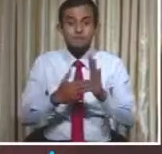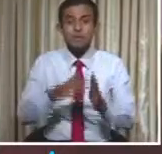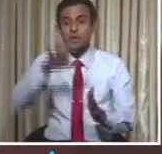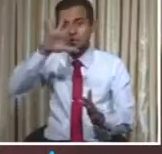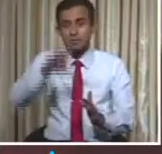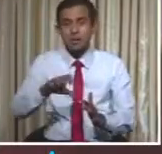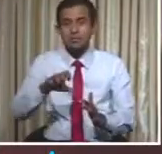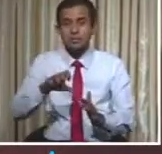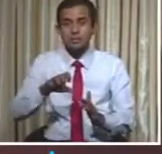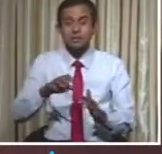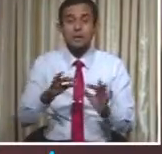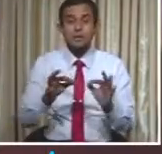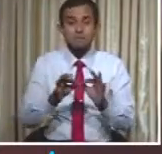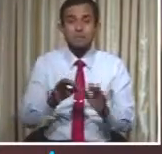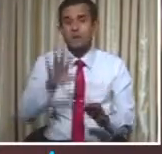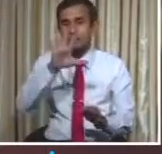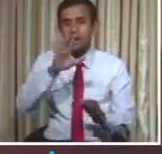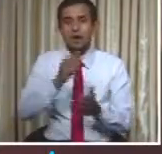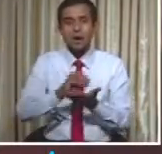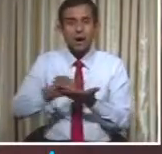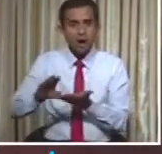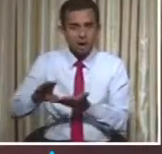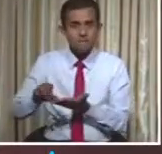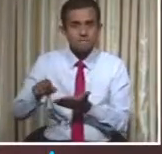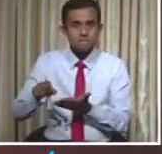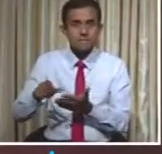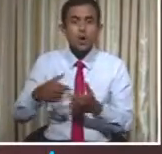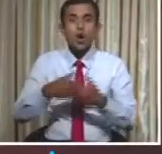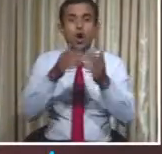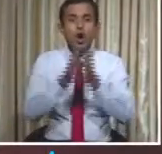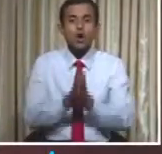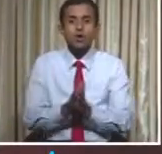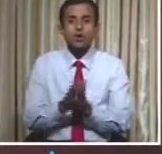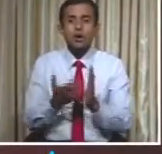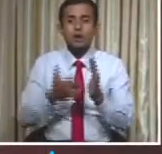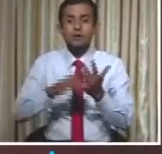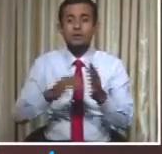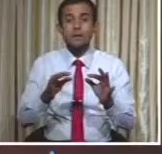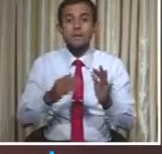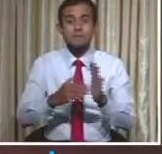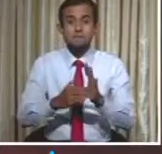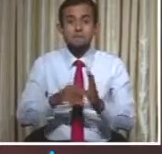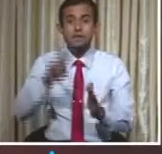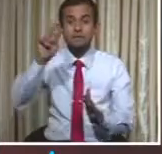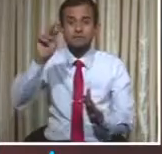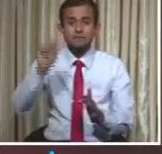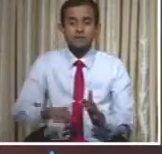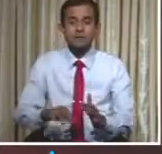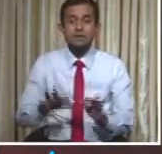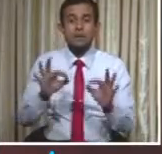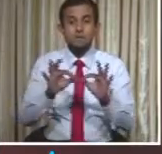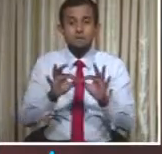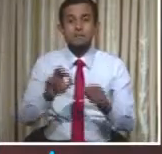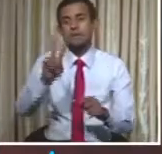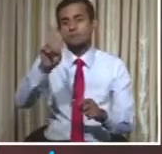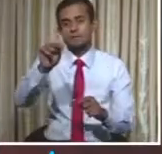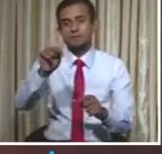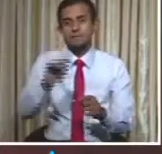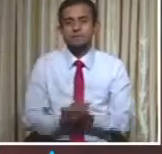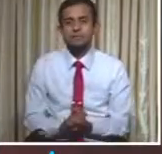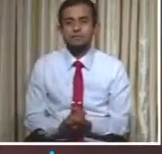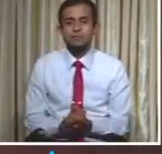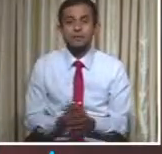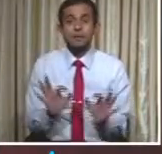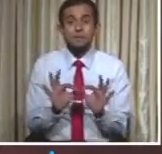5000ක් නැත්තම් බිලියන 5ක් වෙන් කරලා තියෙනවා. ඒතකොට ඔක්කොම ගත්තොත් රුපියල් මිලියන 20000ක් නැත්තම් බිලියන 20ක්. ඒතකොට